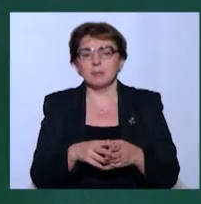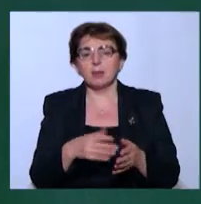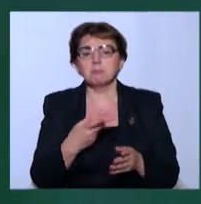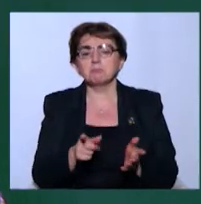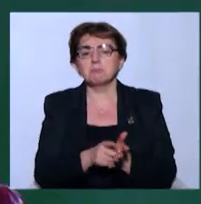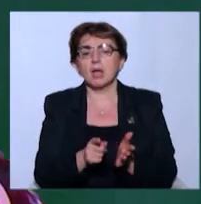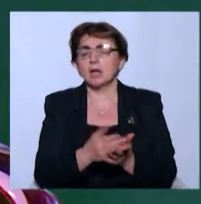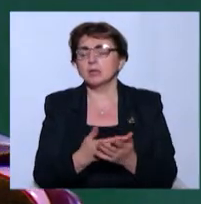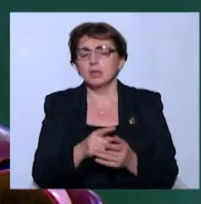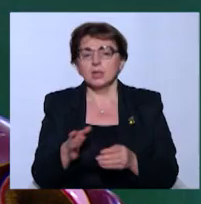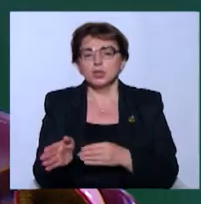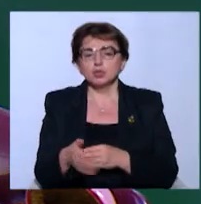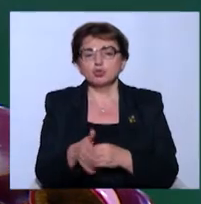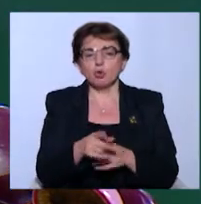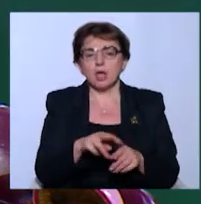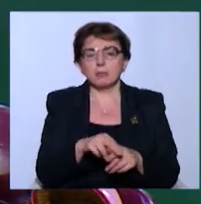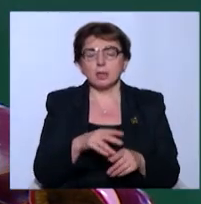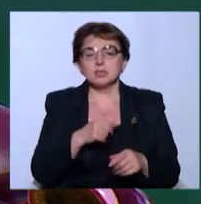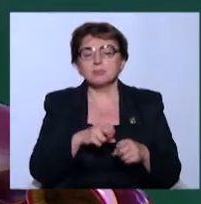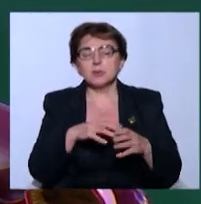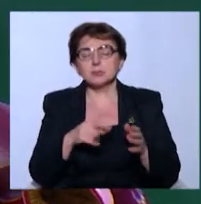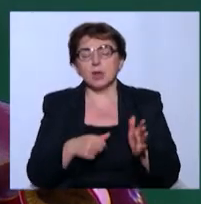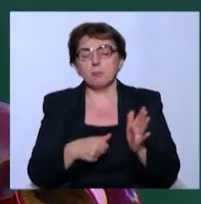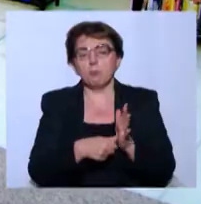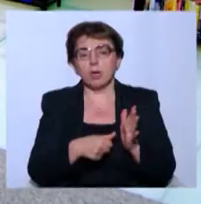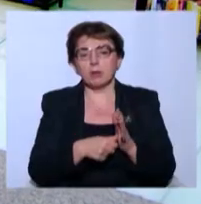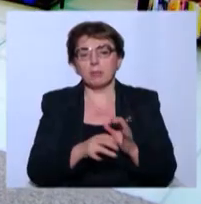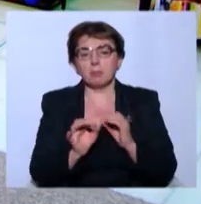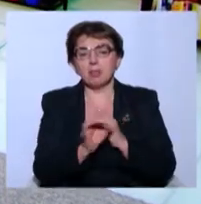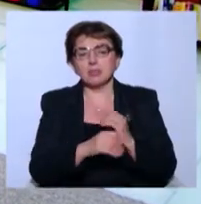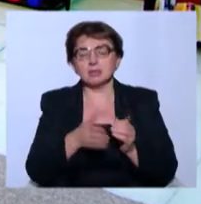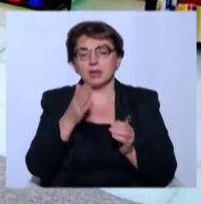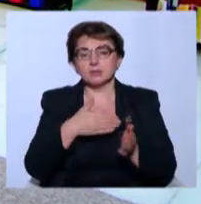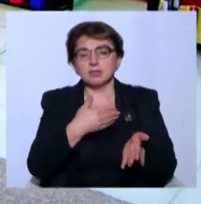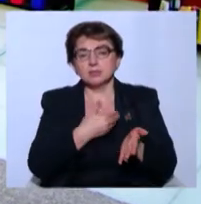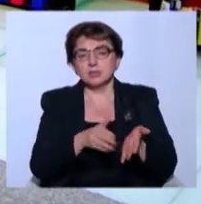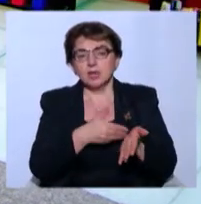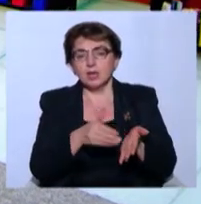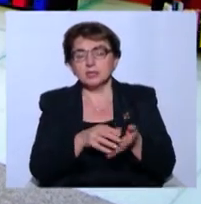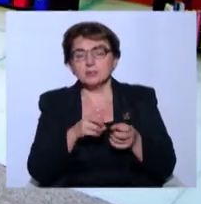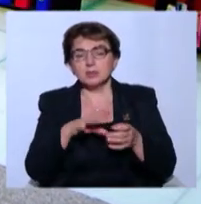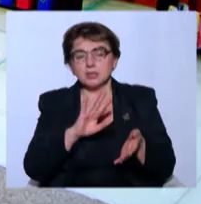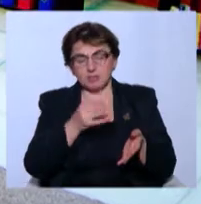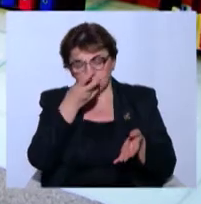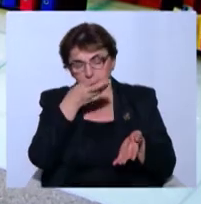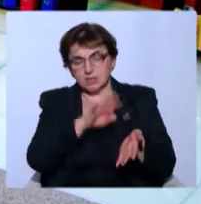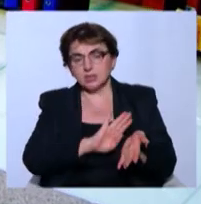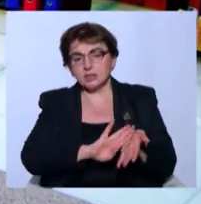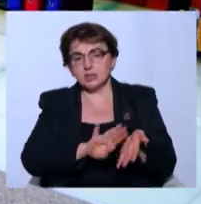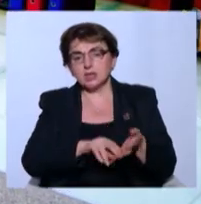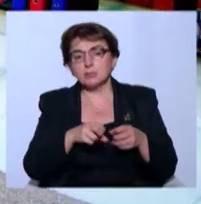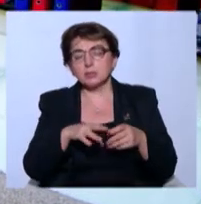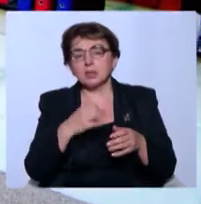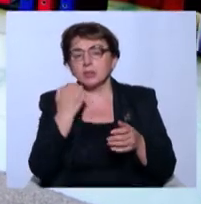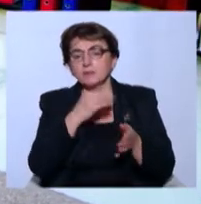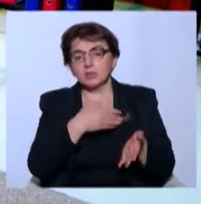ცოცხშევადარებდი, მოქმედებს ნაწლავის კედელზე აცლის ზედმეტ ლორწოს ან დალექილ ნივთიერებებს